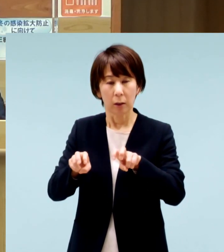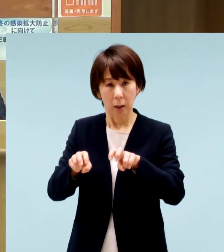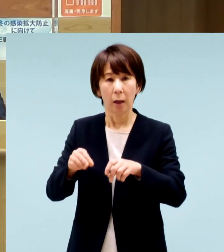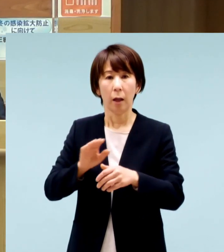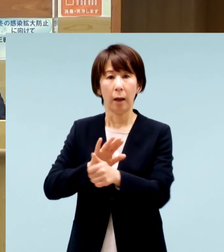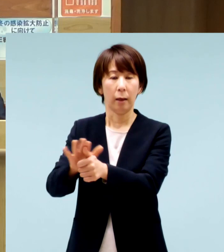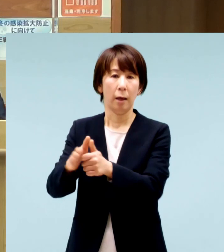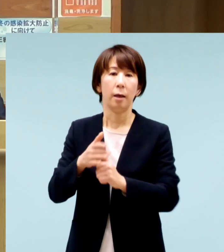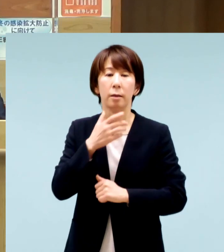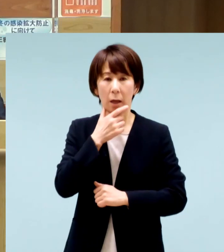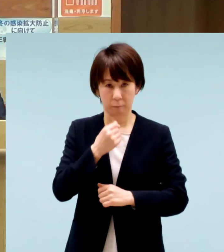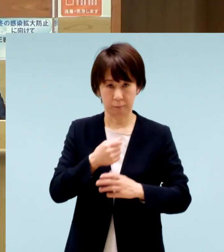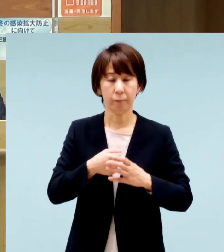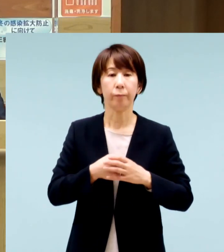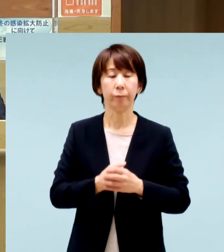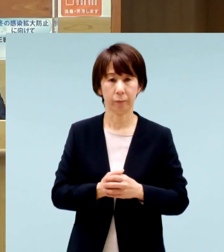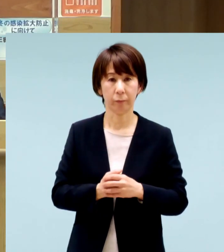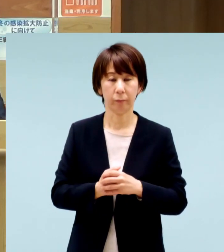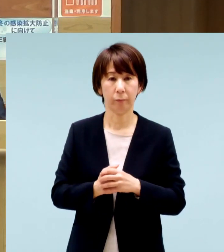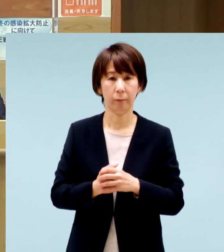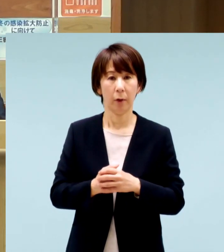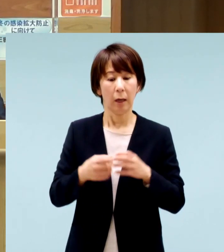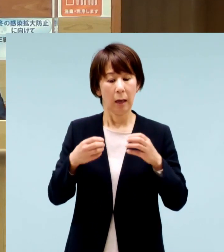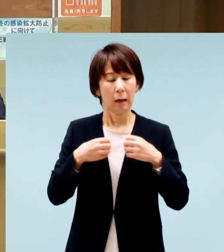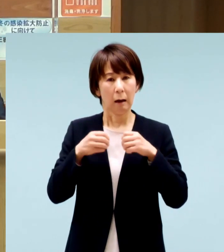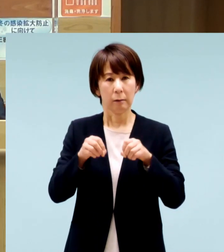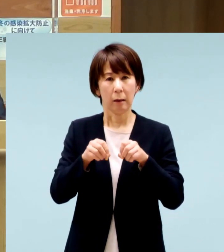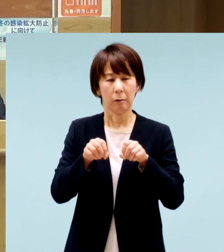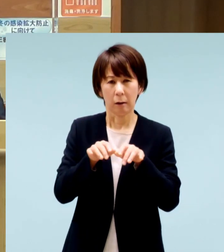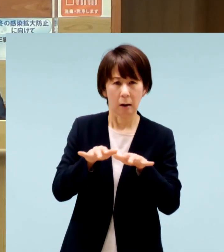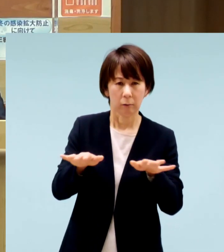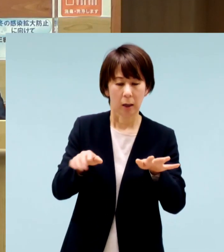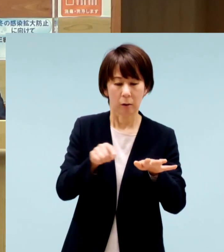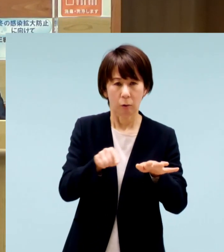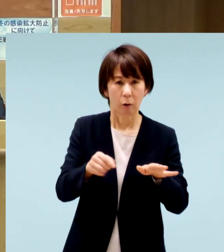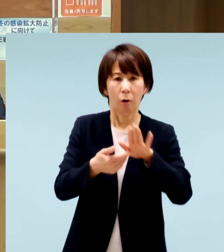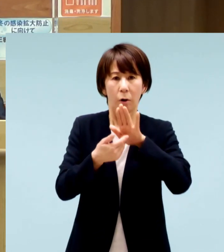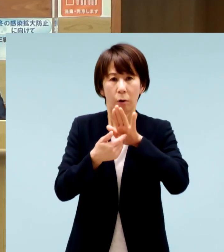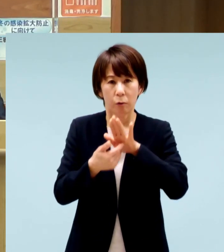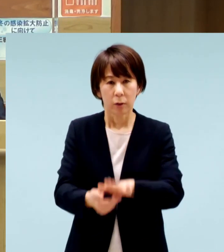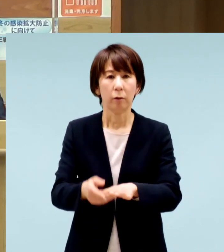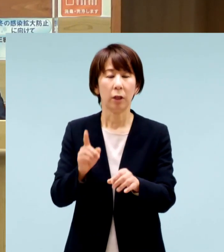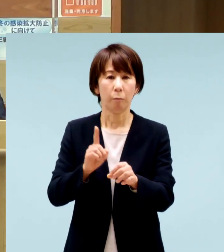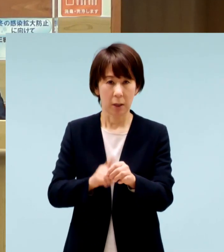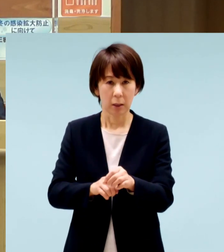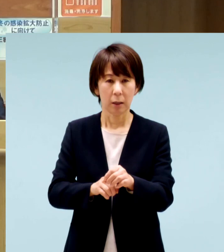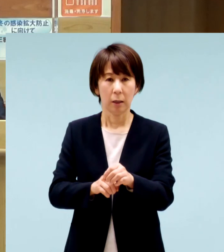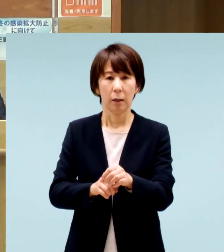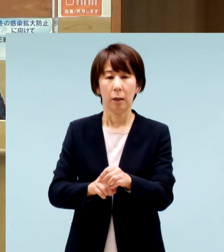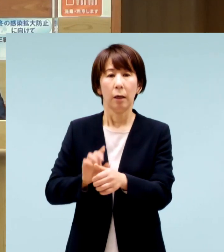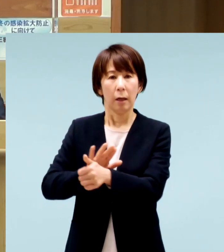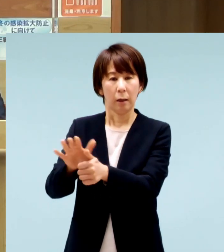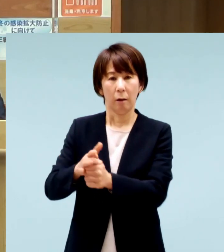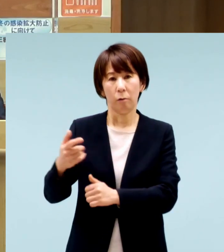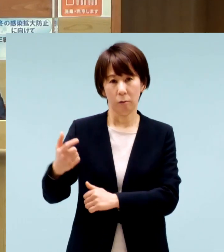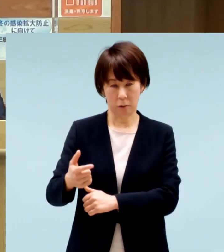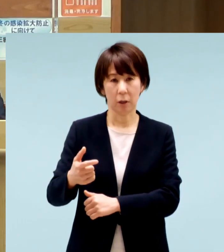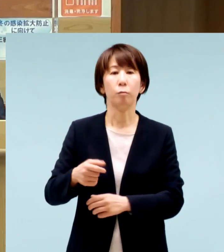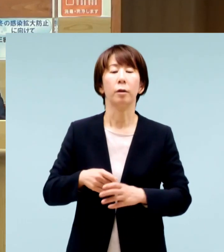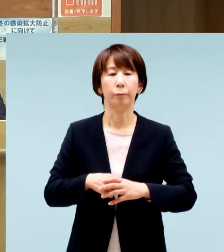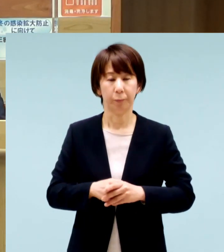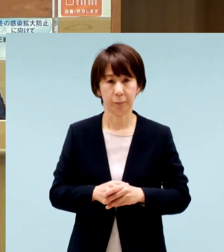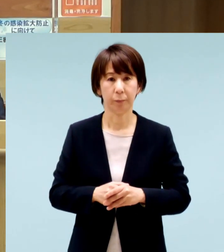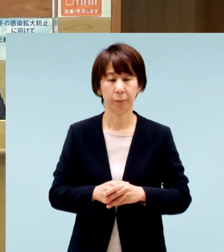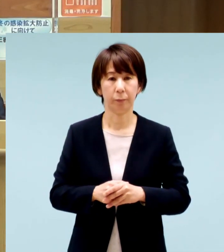感染拡大、まあ、これを抑えていく、このためにしっかり連携して取り組んでいきたいと思います。今後感染が拡